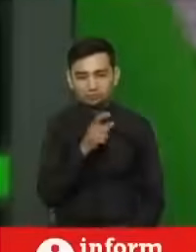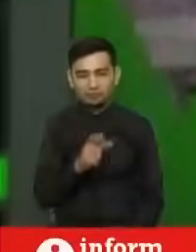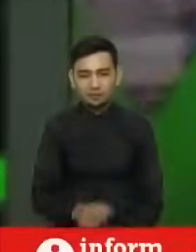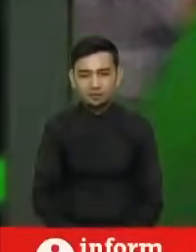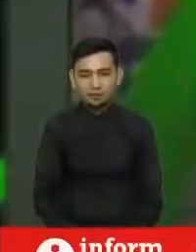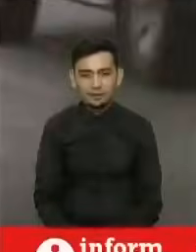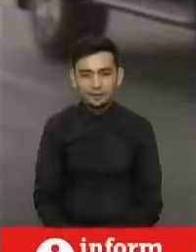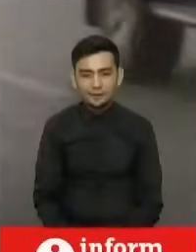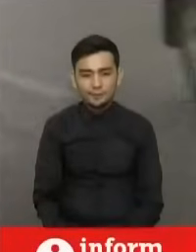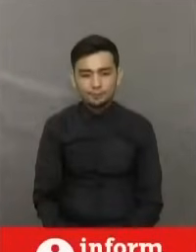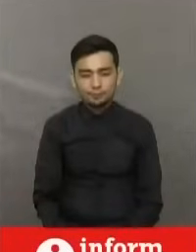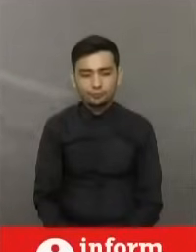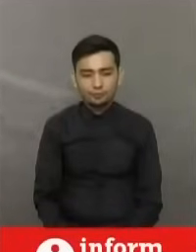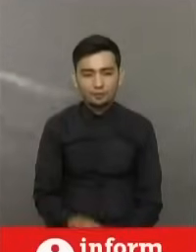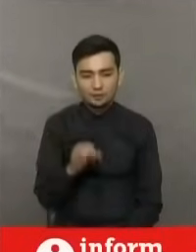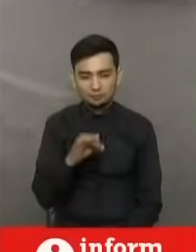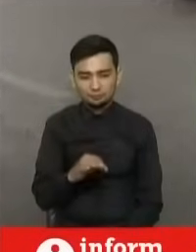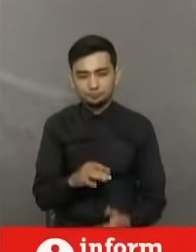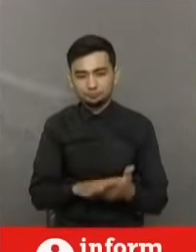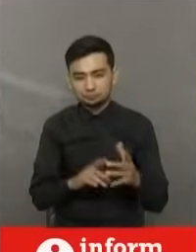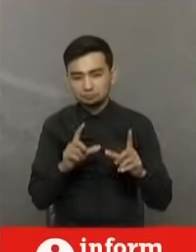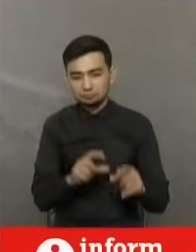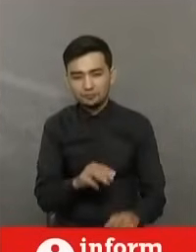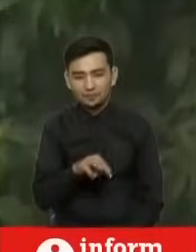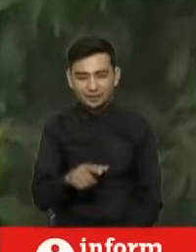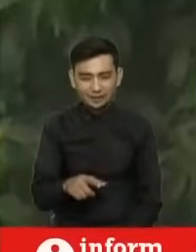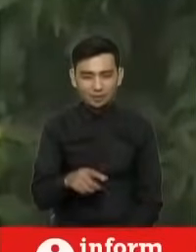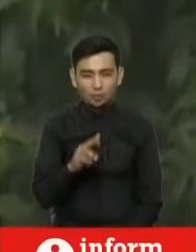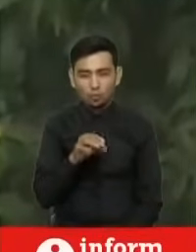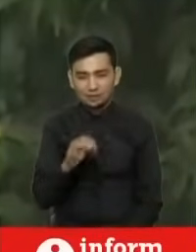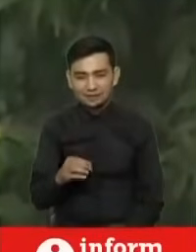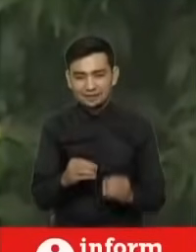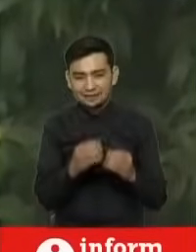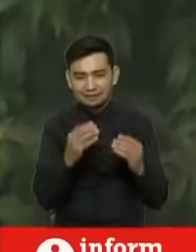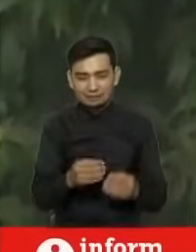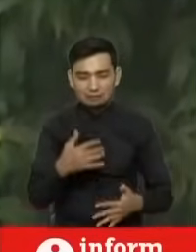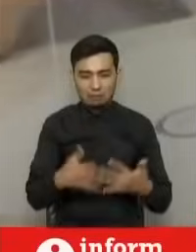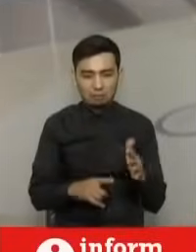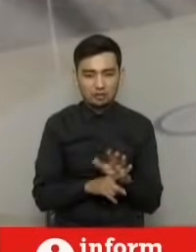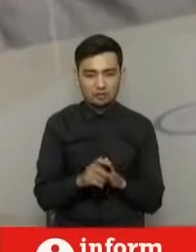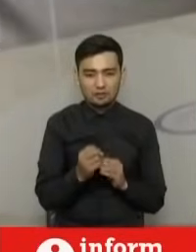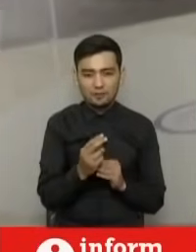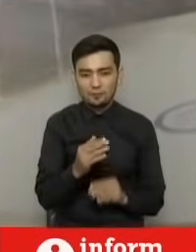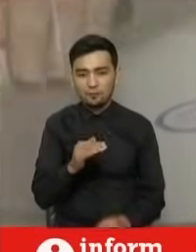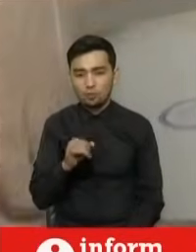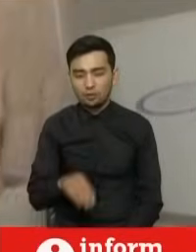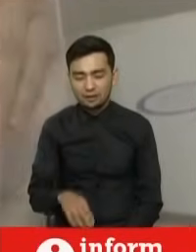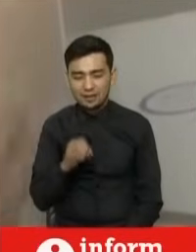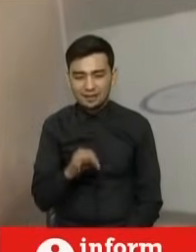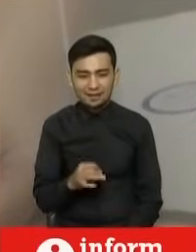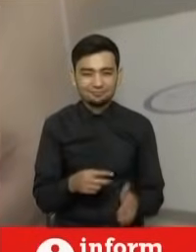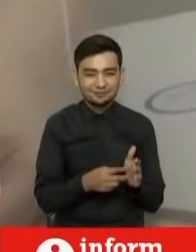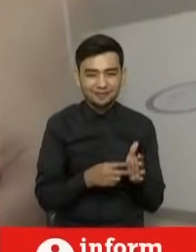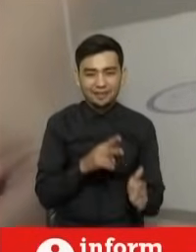Раимбеков. Падение продолжается. Курс тенге за последние 10 дней ослаб на 12 пунктов. При том, что цена нефти за